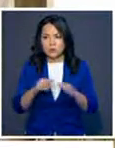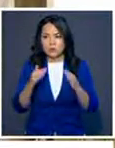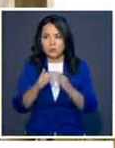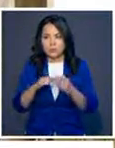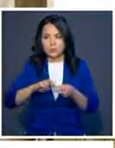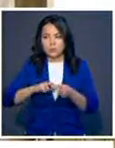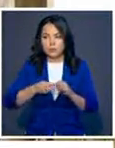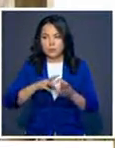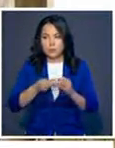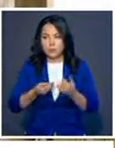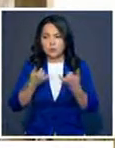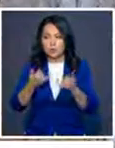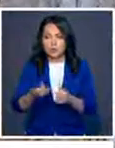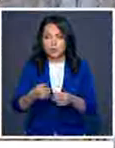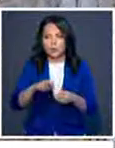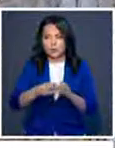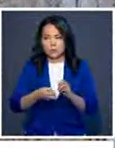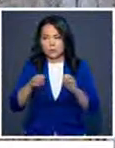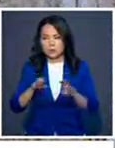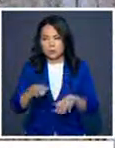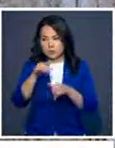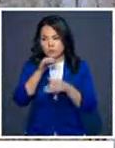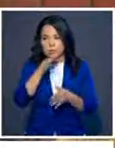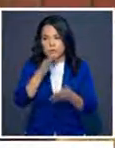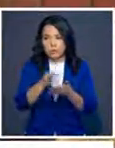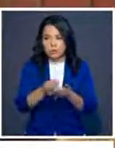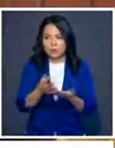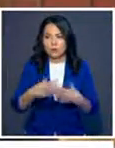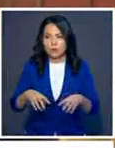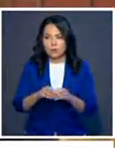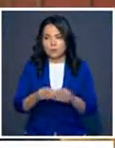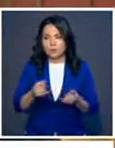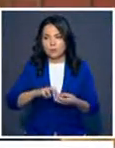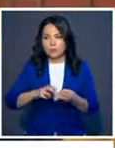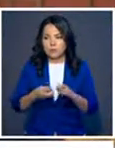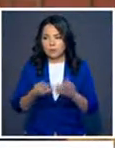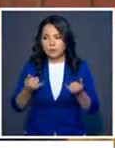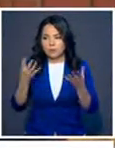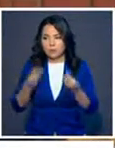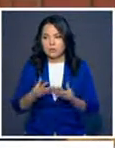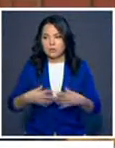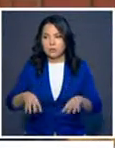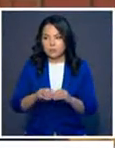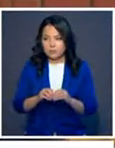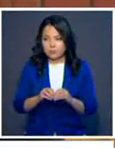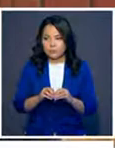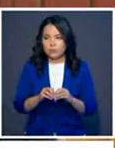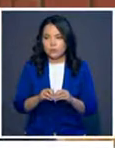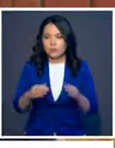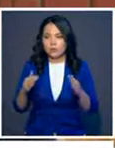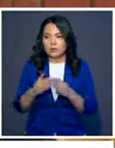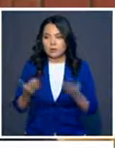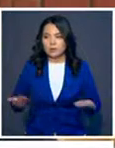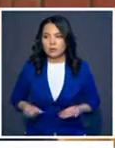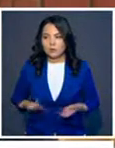шешу әзірге мүмкін емес секілді. Отбасының проблемасы бүгін күнге жанұясына пәтер керек болып